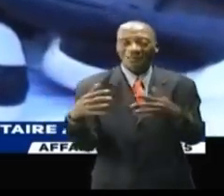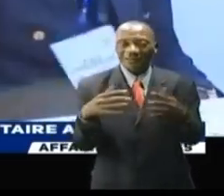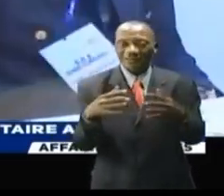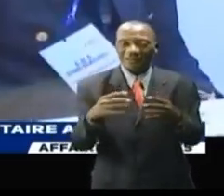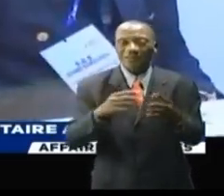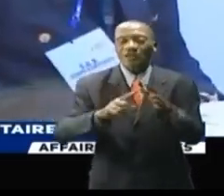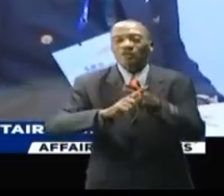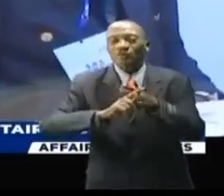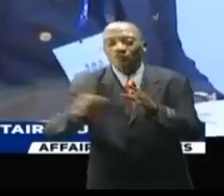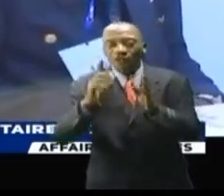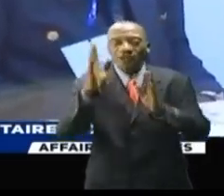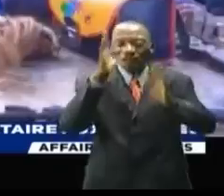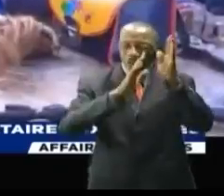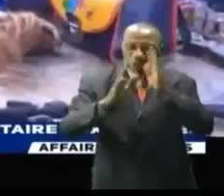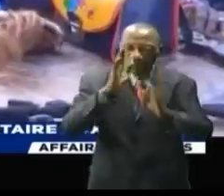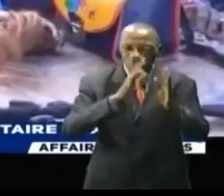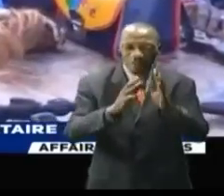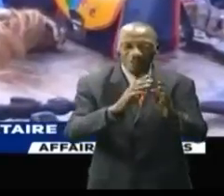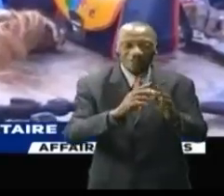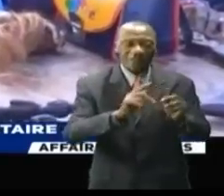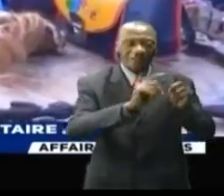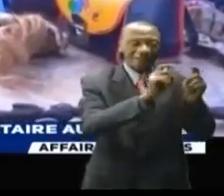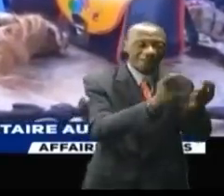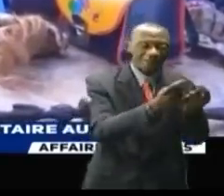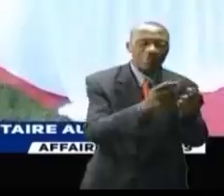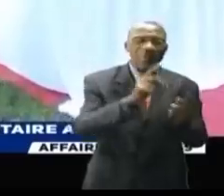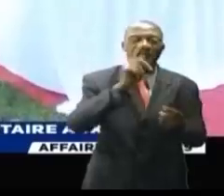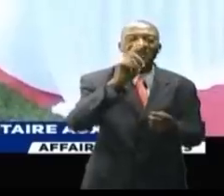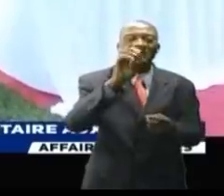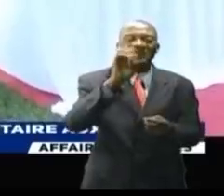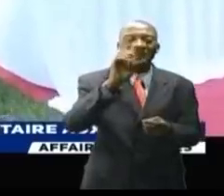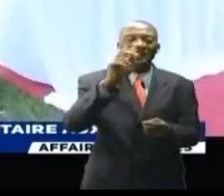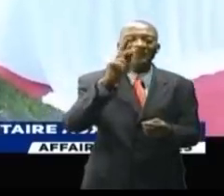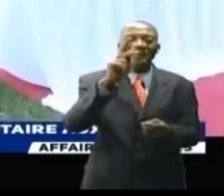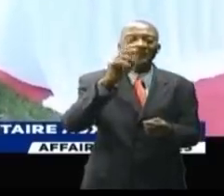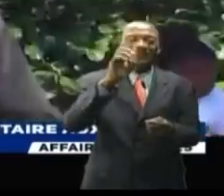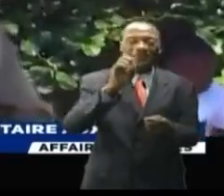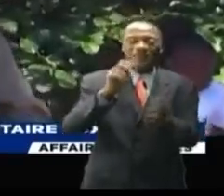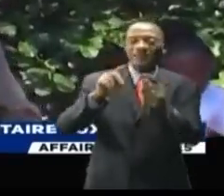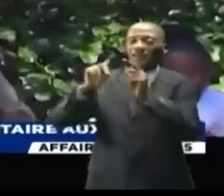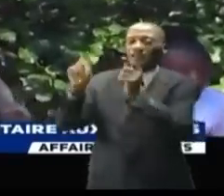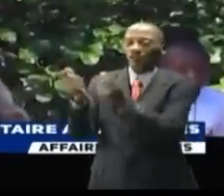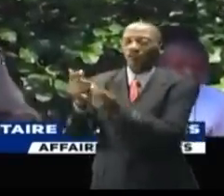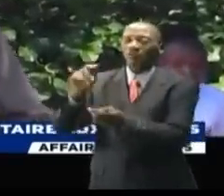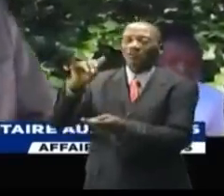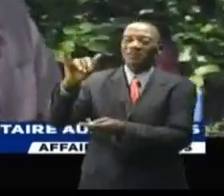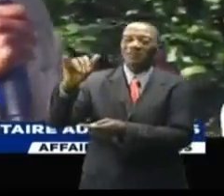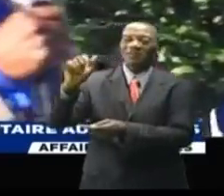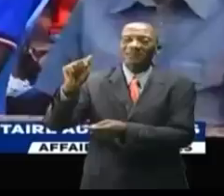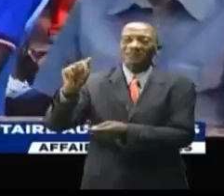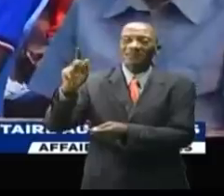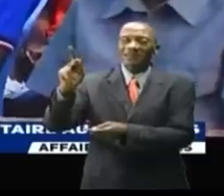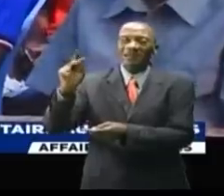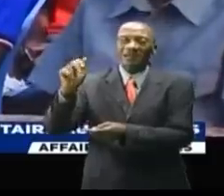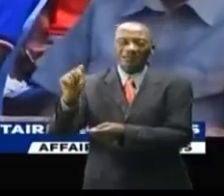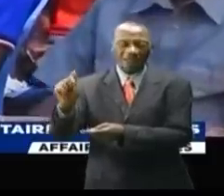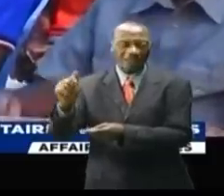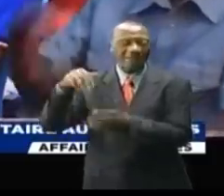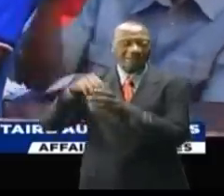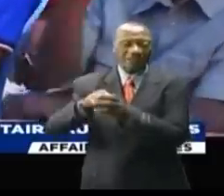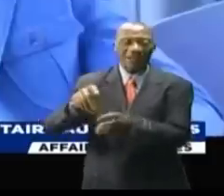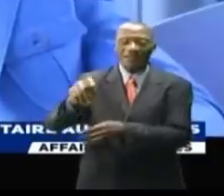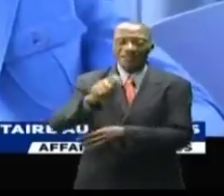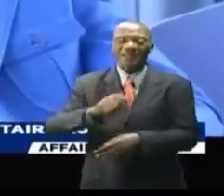de quelques notables chefs coutumiers et conseillers du chef de l'État au collège des commerces et les déplacés du territoire de Kwamout. Le